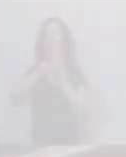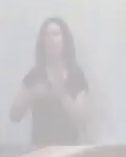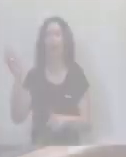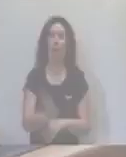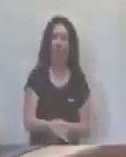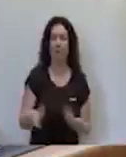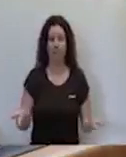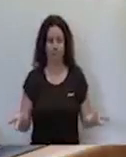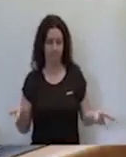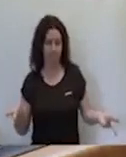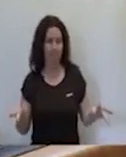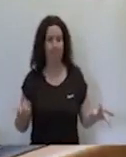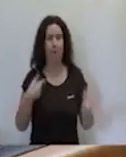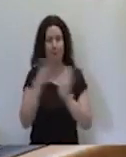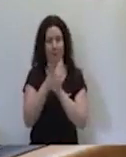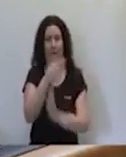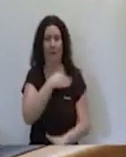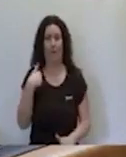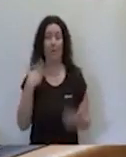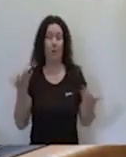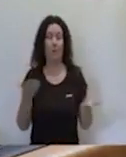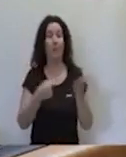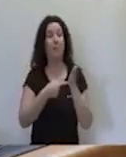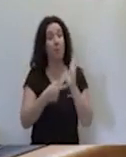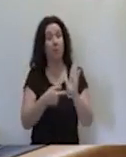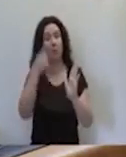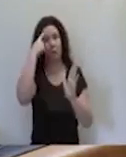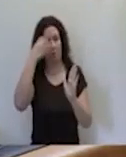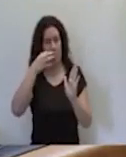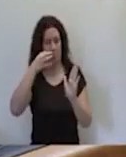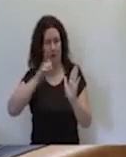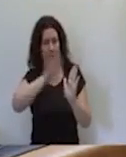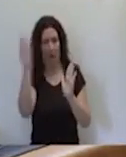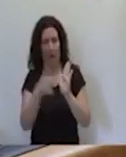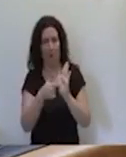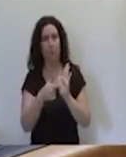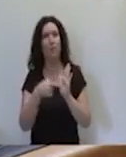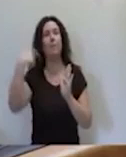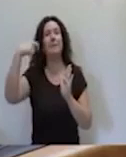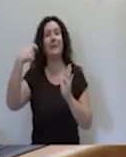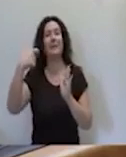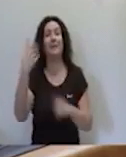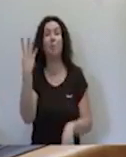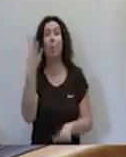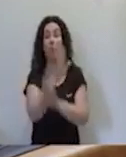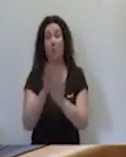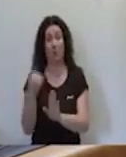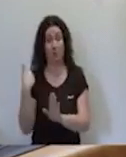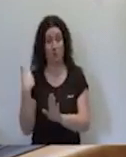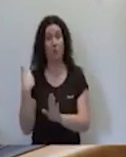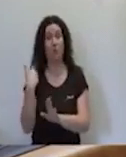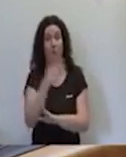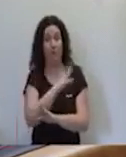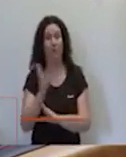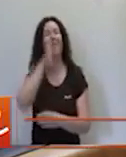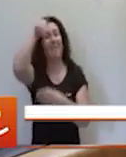Nosaltres esta moció creguem que està sobradament justificada. Hi ha tres dels últims quatre presidents del Partit Popular implicats en